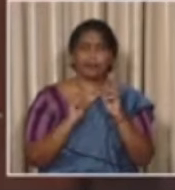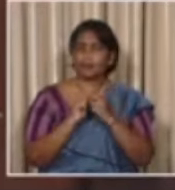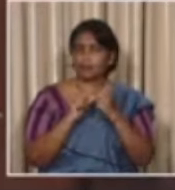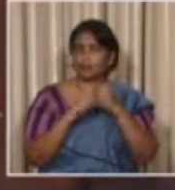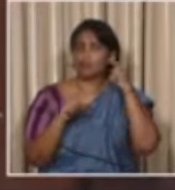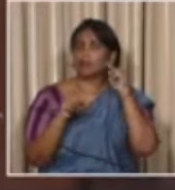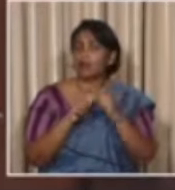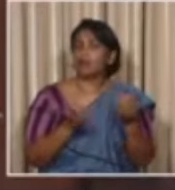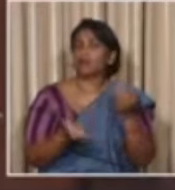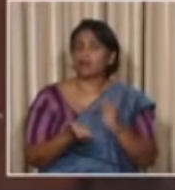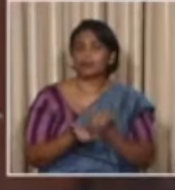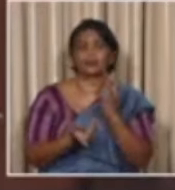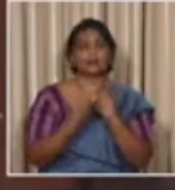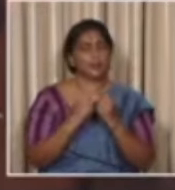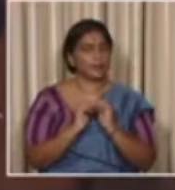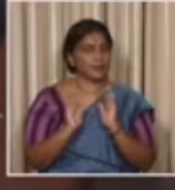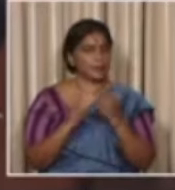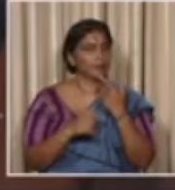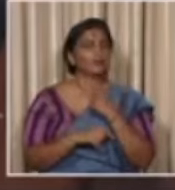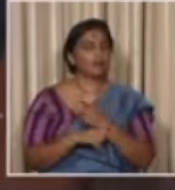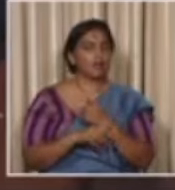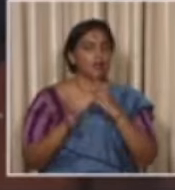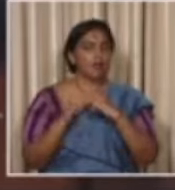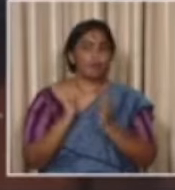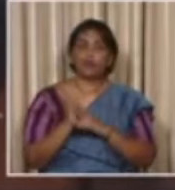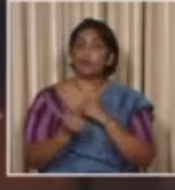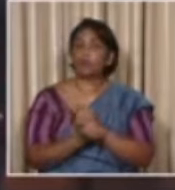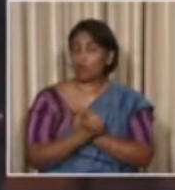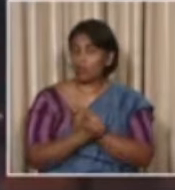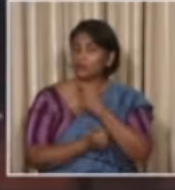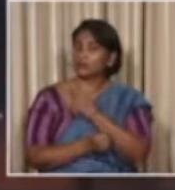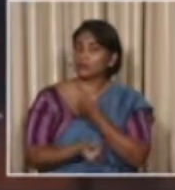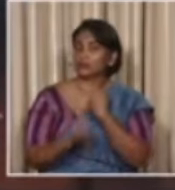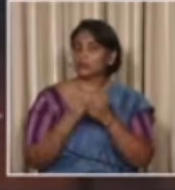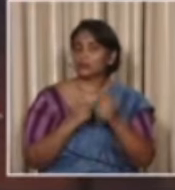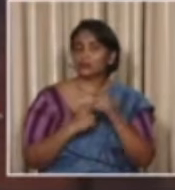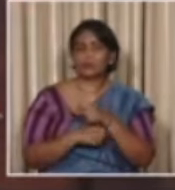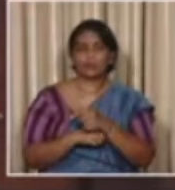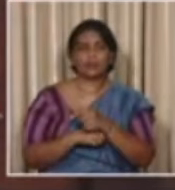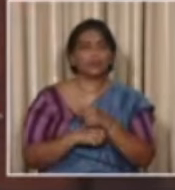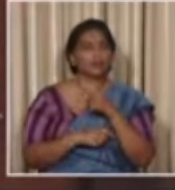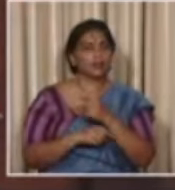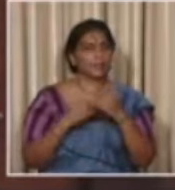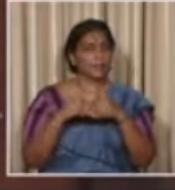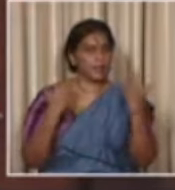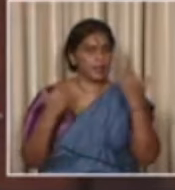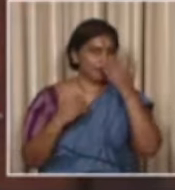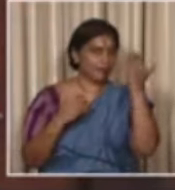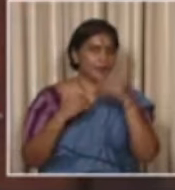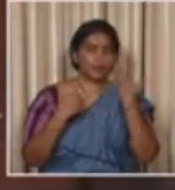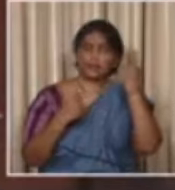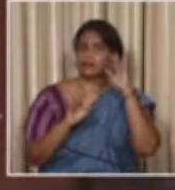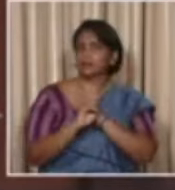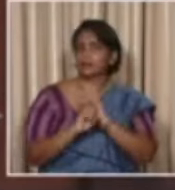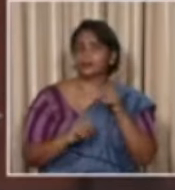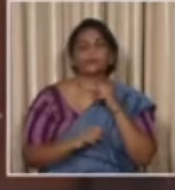සිදුවීමක් පිළිබඳව නැවත වාරයක් පරීක්ෂණ ආරම්භ කරනවා කියලා ඉවරලා කාත්තාන් කුඩි පොලිසිය පරීක්ෂණ ආරම්භ කරනවා කියලා මේ තමල්වින් කියන පුවත්පතේ ඊයේ පළ වෙලා